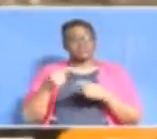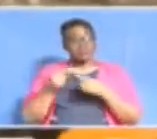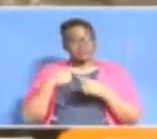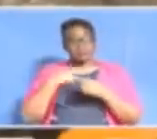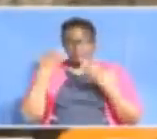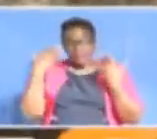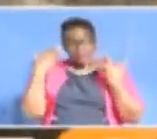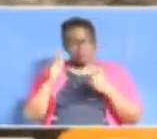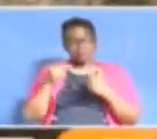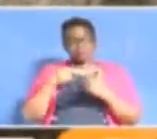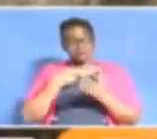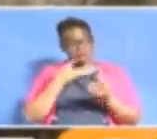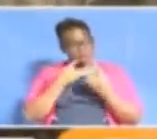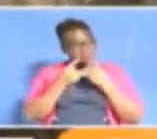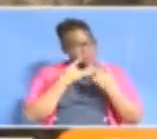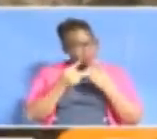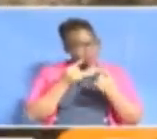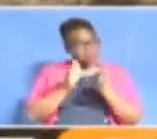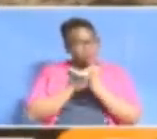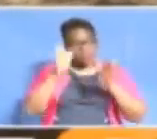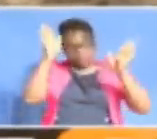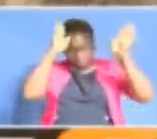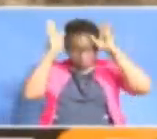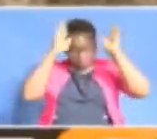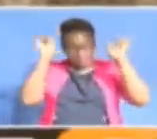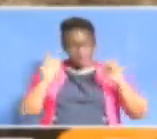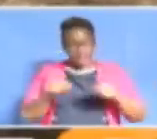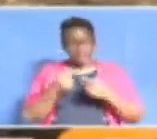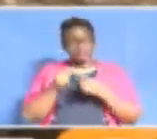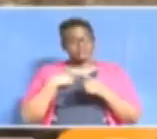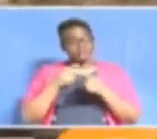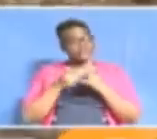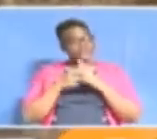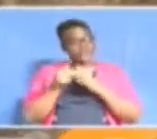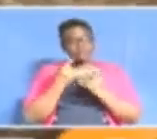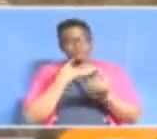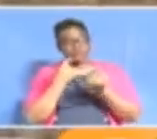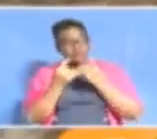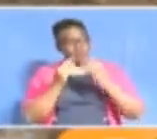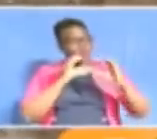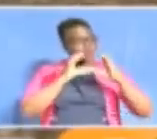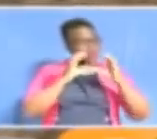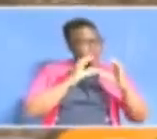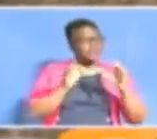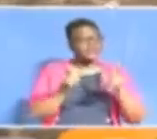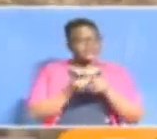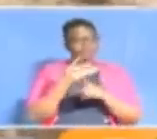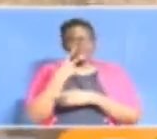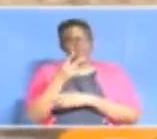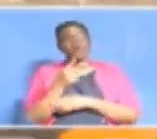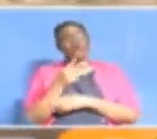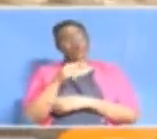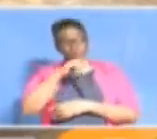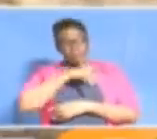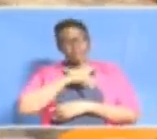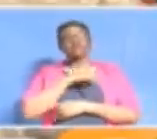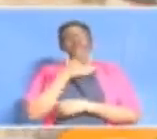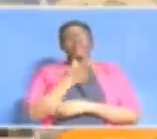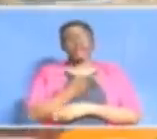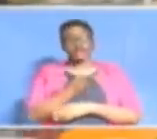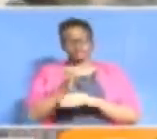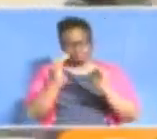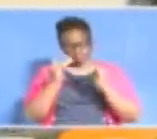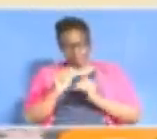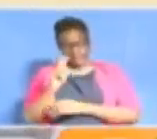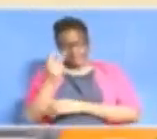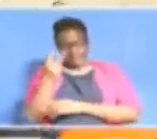Nilikuta nikimuongeresha. Na nikazoea na nikaona kweli punda anaweza kukupea pesa. Wa pili nikafanya kazi